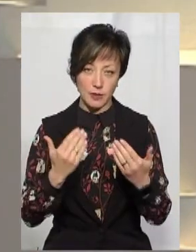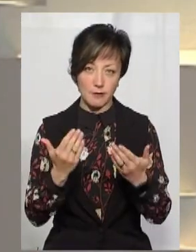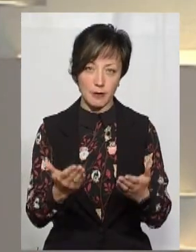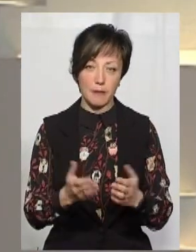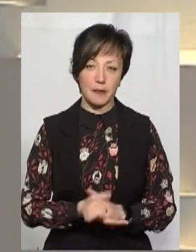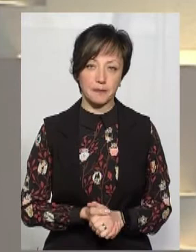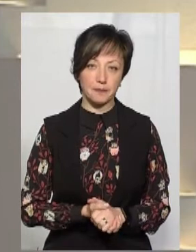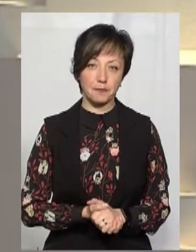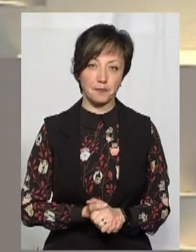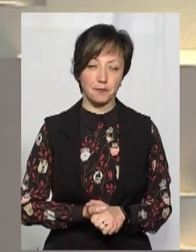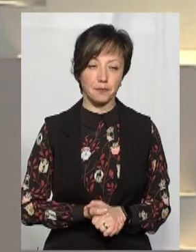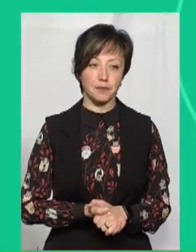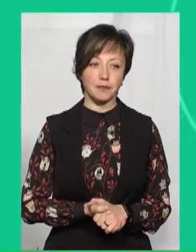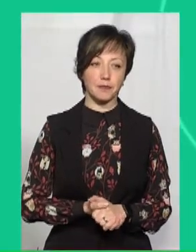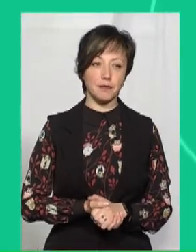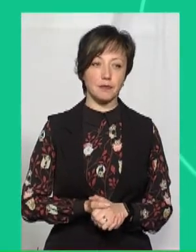розмову із Дмитром Габінетом.